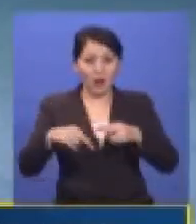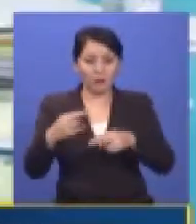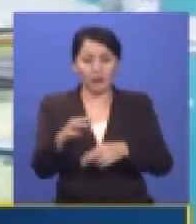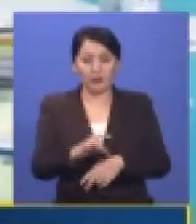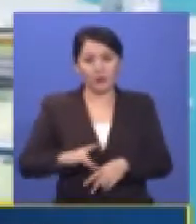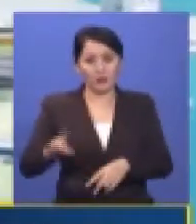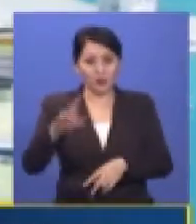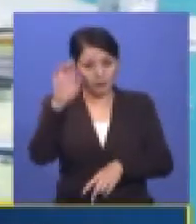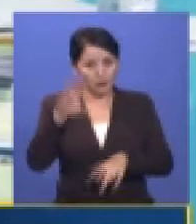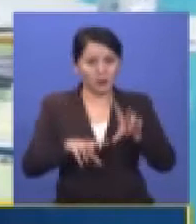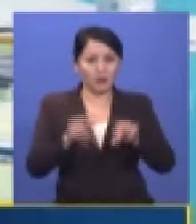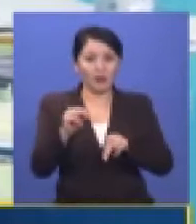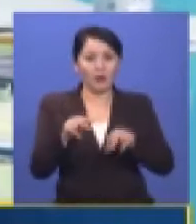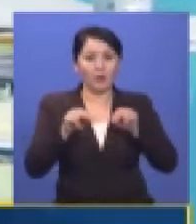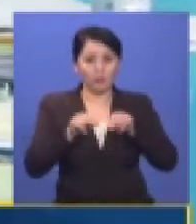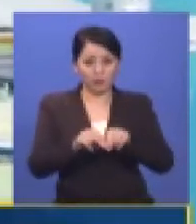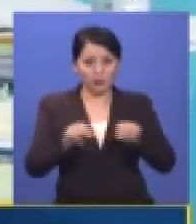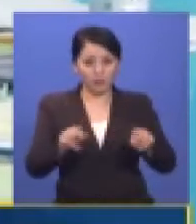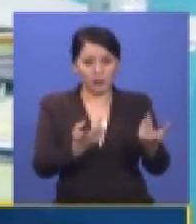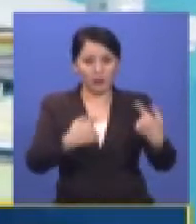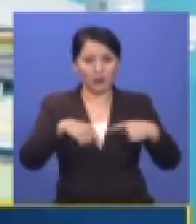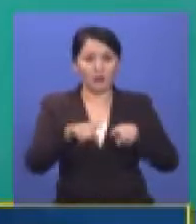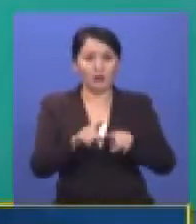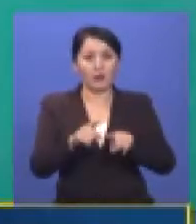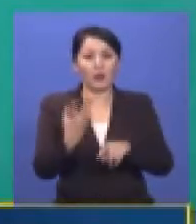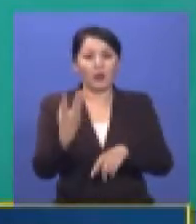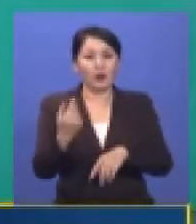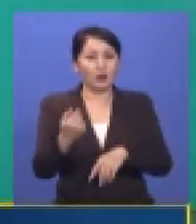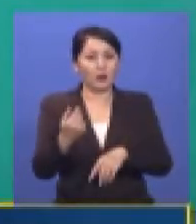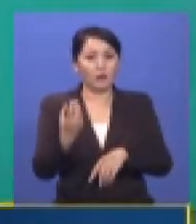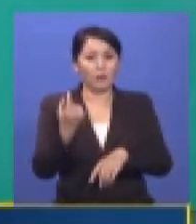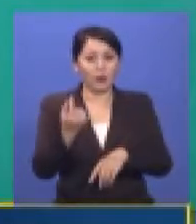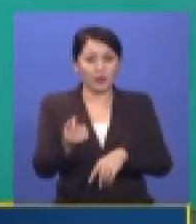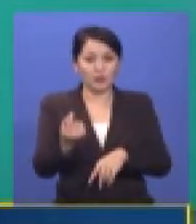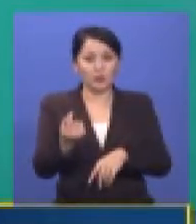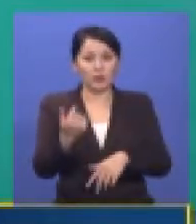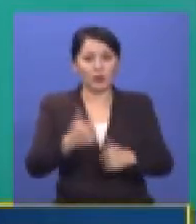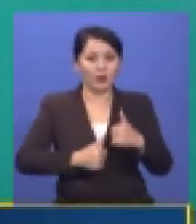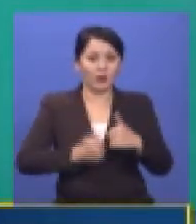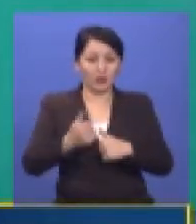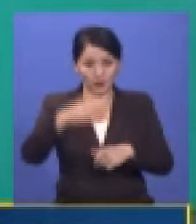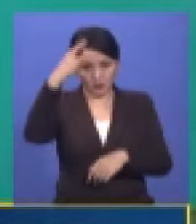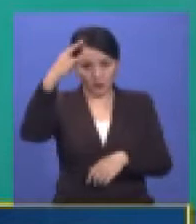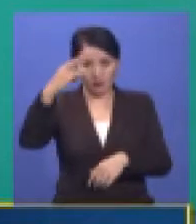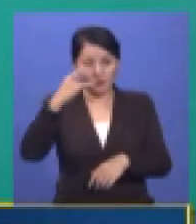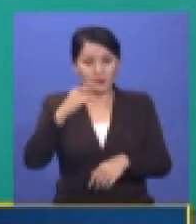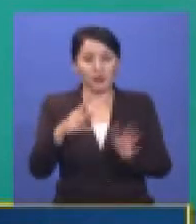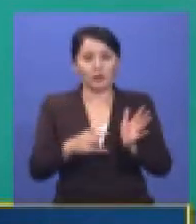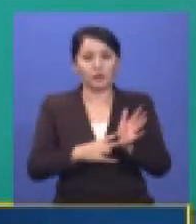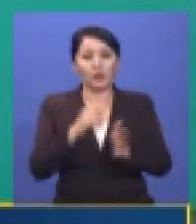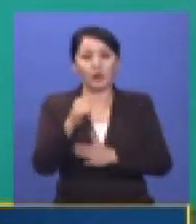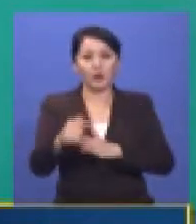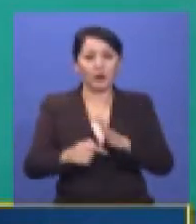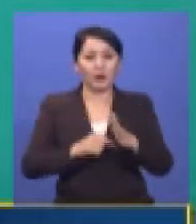республикалық чемпионат жыл сайын Петропавлда ұйымдастырылады. Биыл қаражаттың жетіспеушілігінен жарысқа қатысуға Қазақстанның тек 7 қаласынан